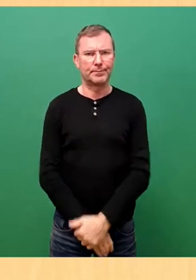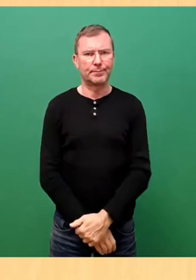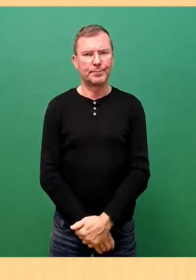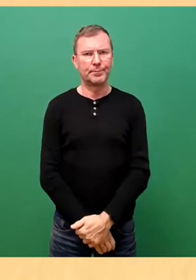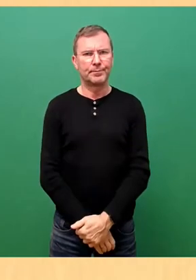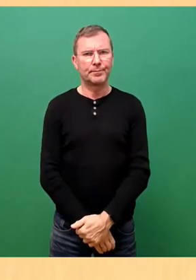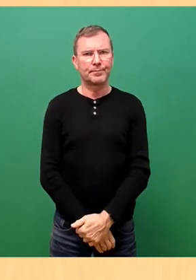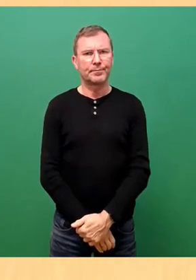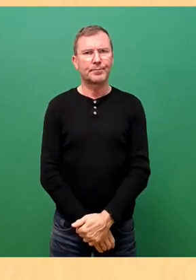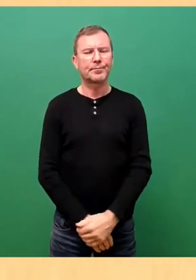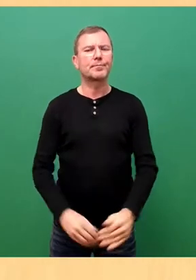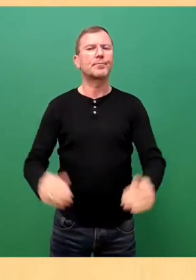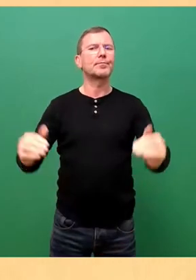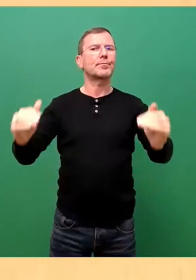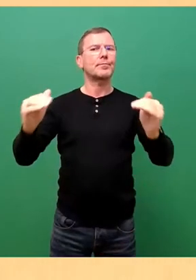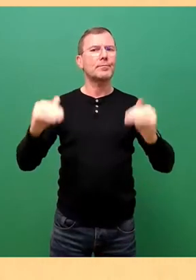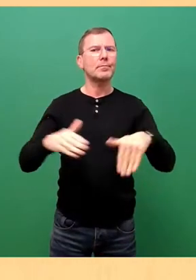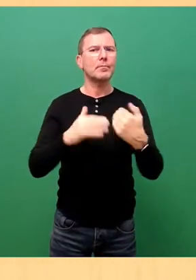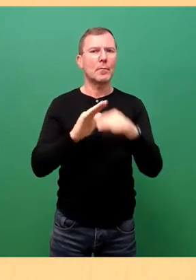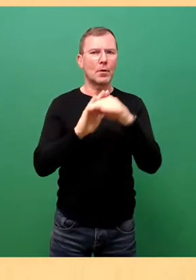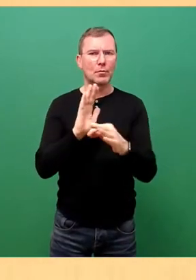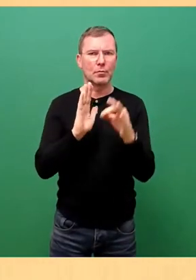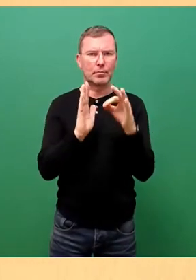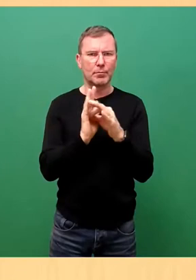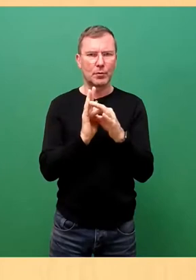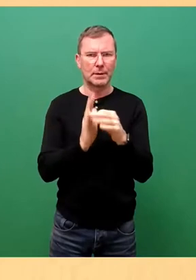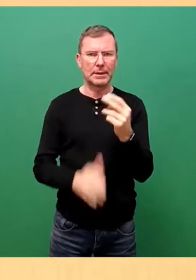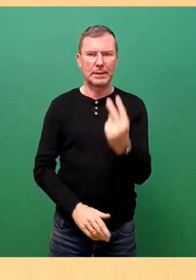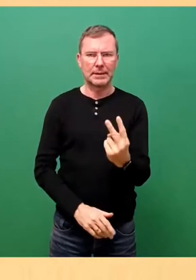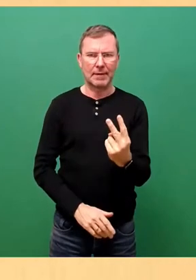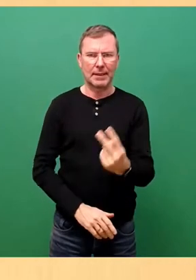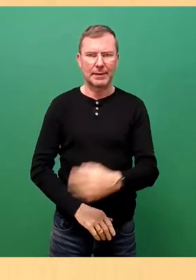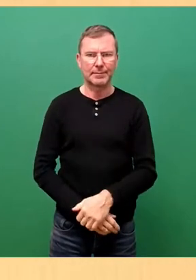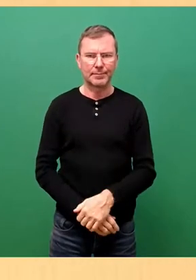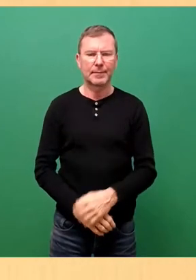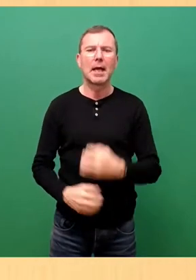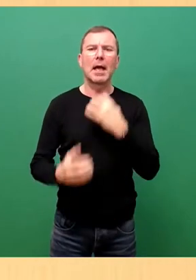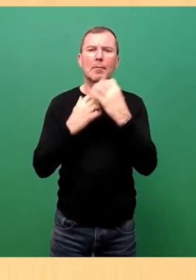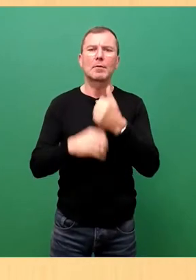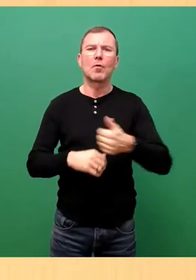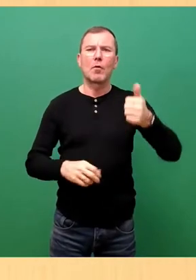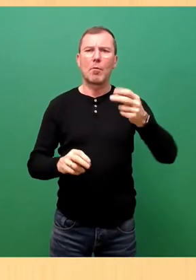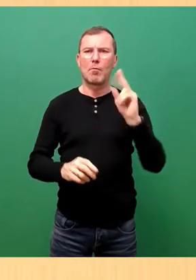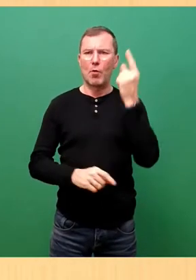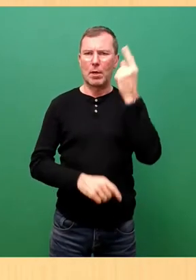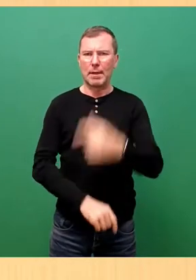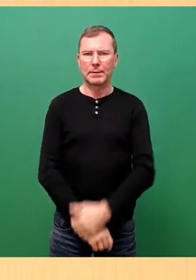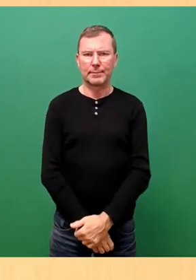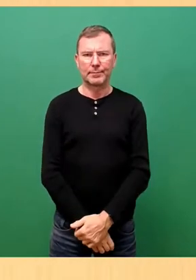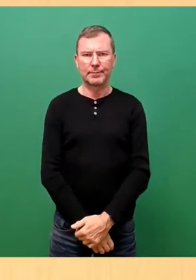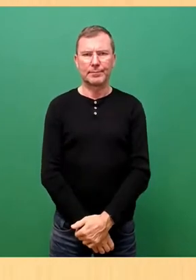Und damit kommen wir zum Tagesordnungspunkt 2, Bericht des Oberbürgermeisters.